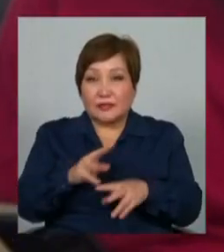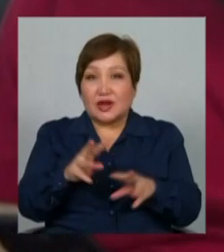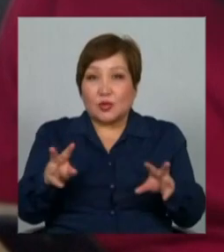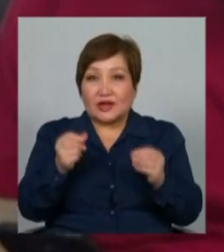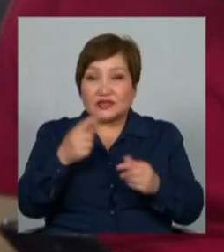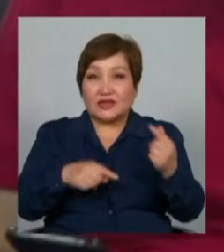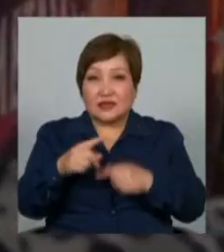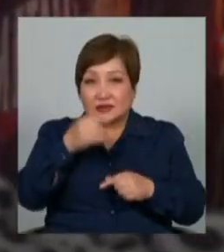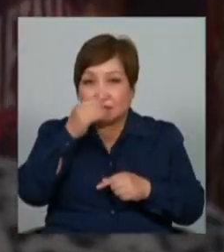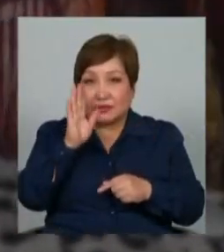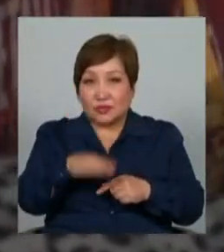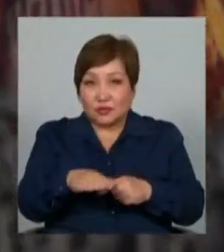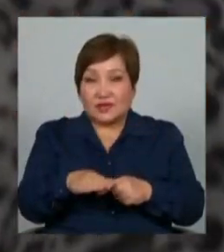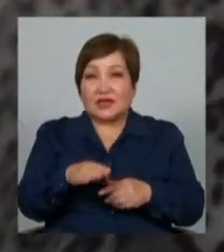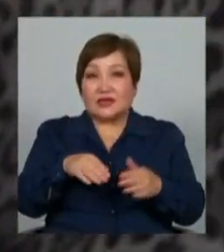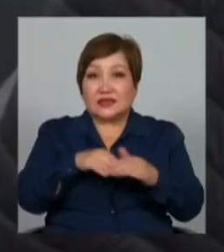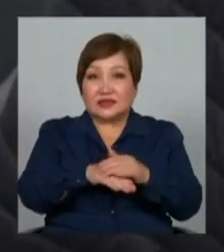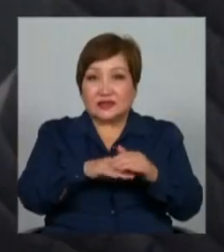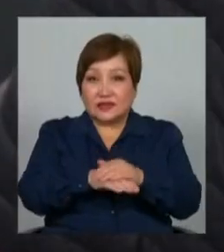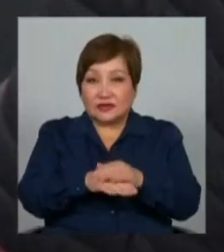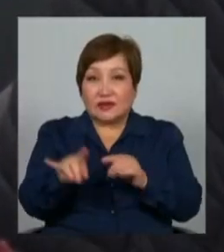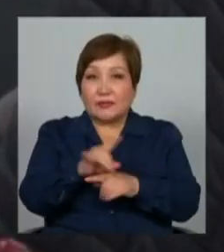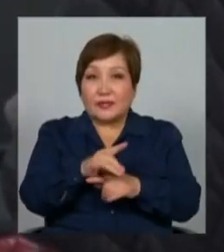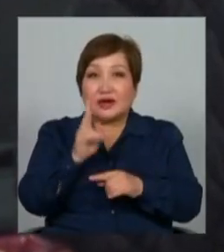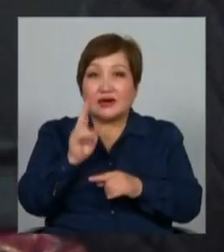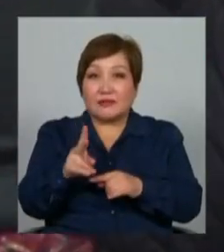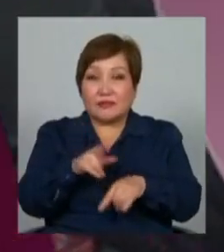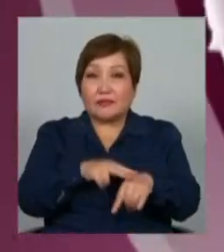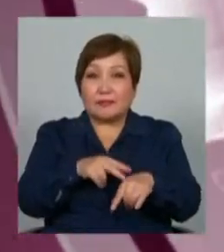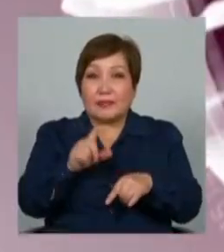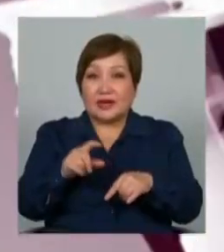жатыр. Салымшыларды сан соқтырған кім? Тәртіп сақшылары не дейді?